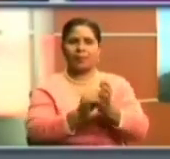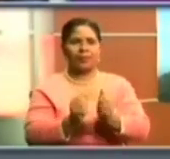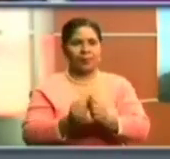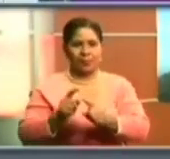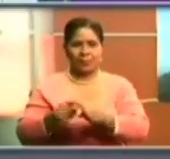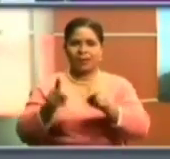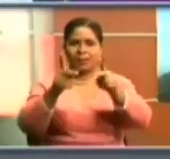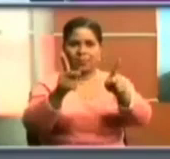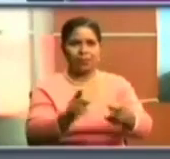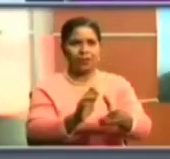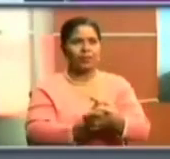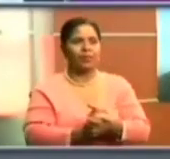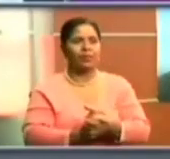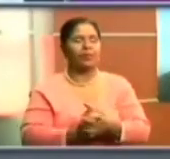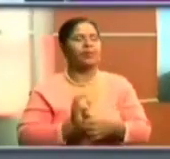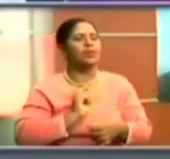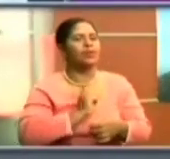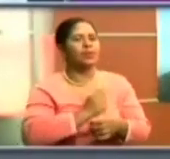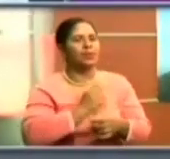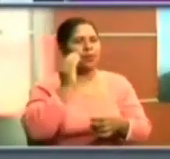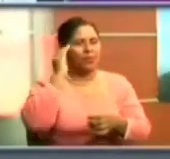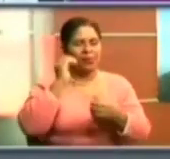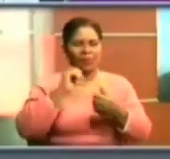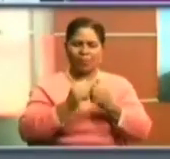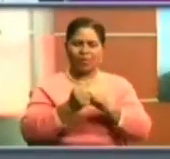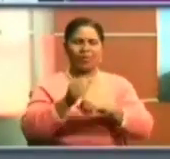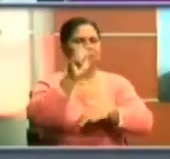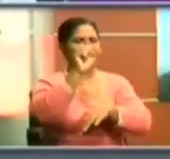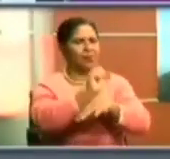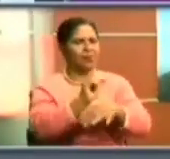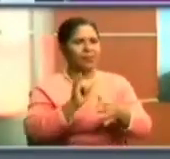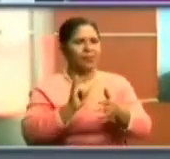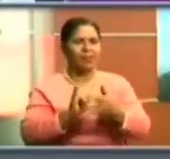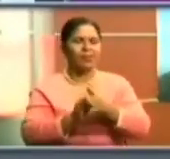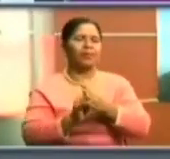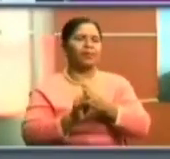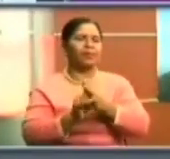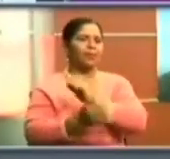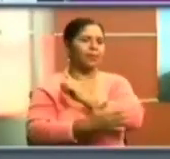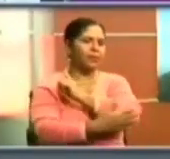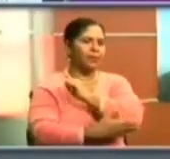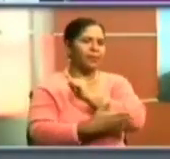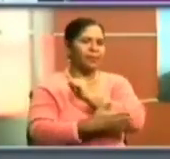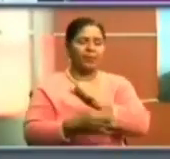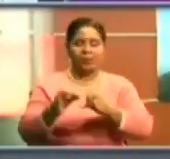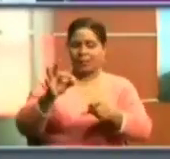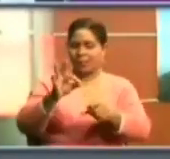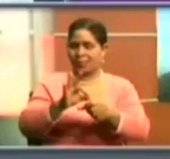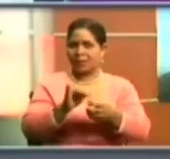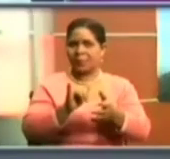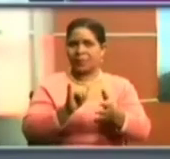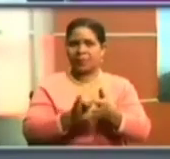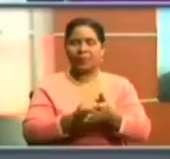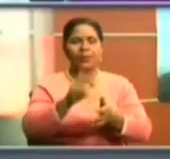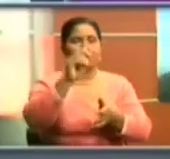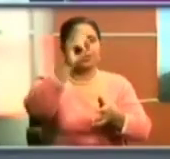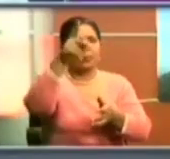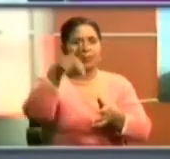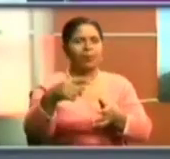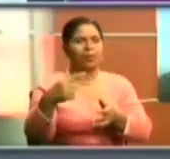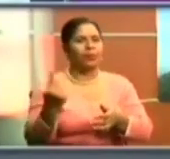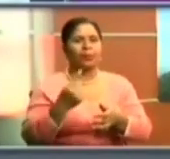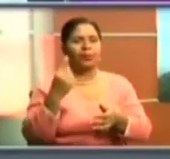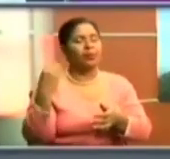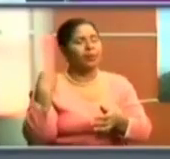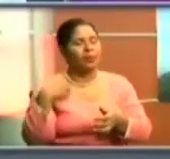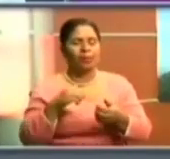différents postulats. Nous connaissons source d'instabilité pays a toujours découlé à partir de élections et conseil électoral toujours pour